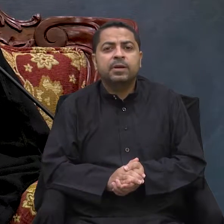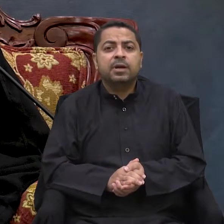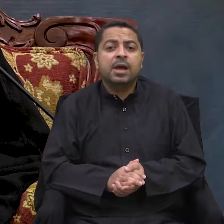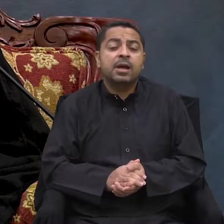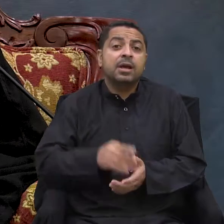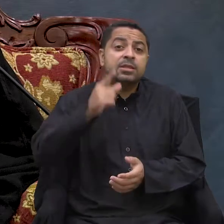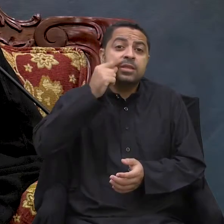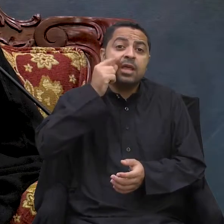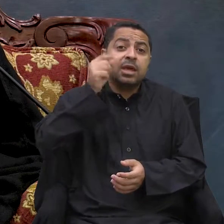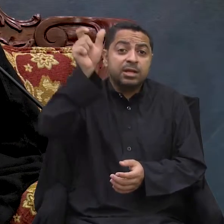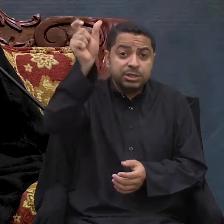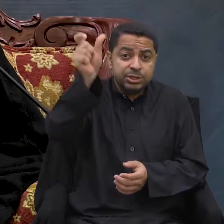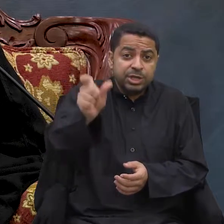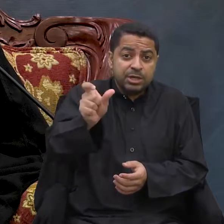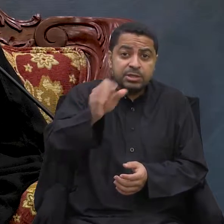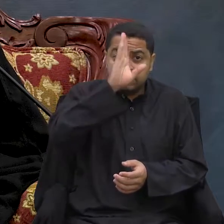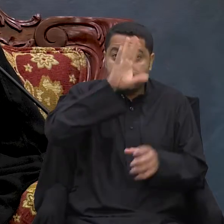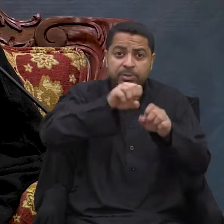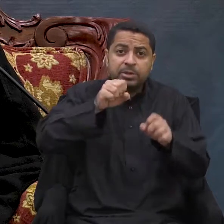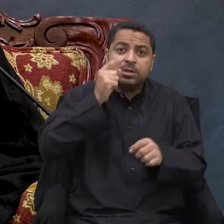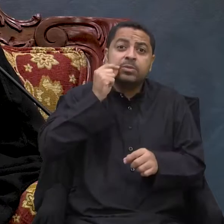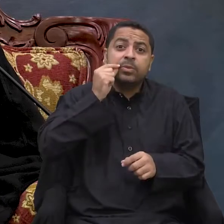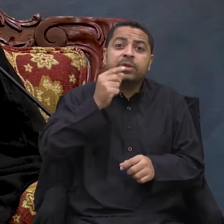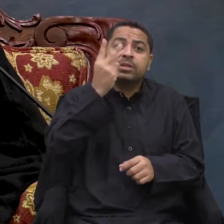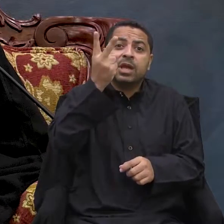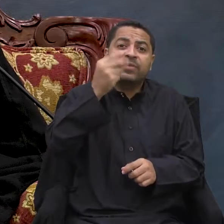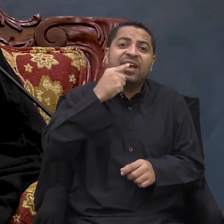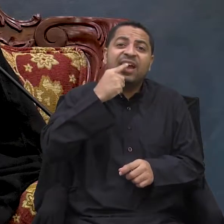للمرء كل مرء عمران،